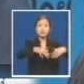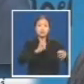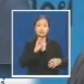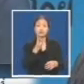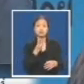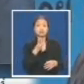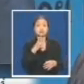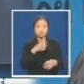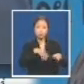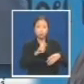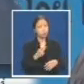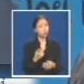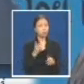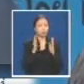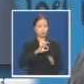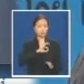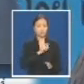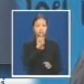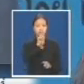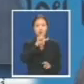างๆมากกว่า1ล้านคนแล้ว